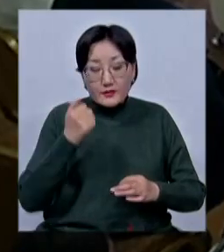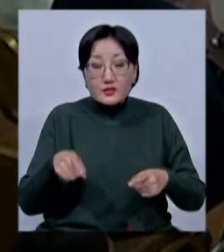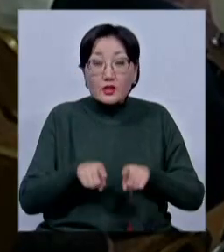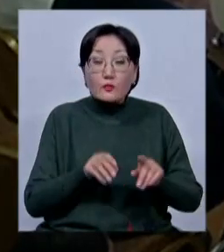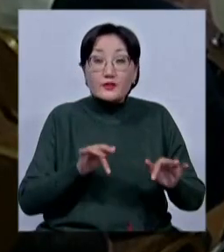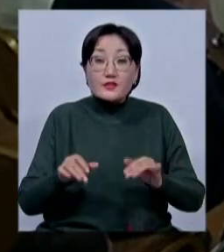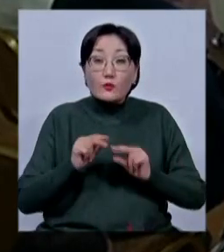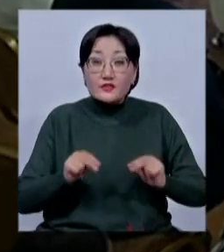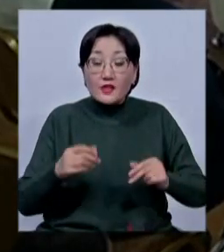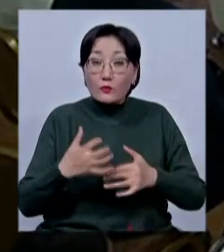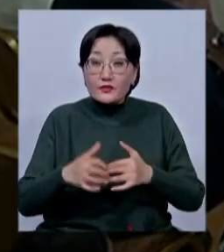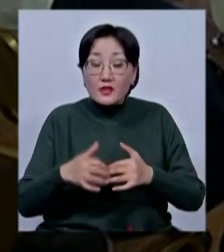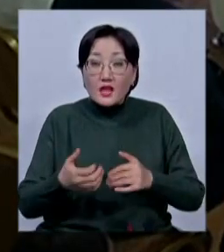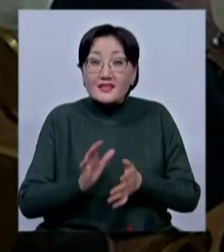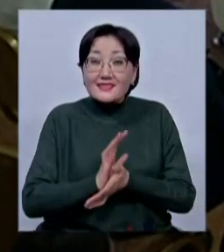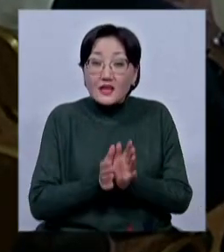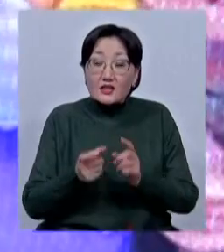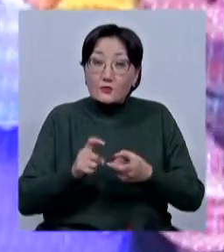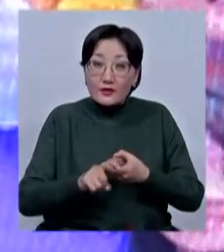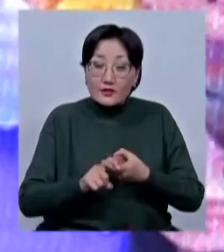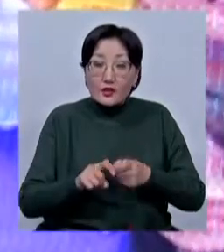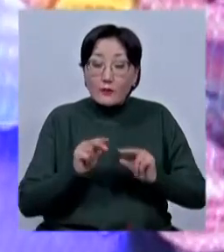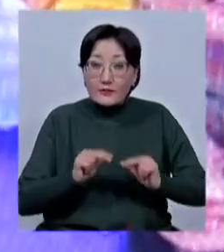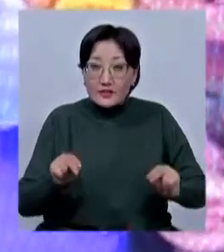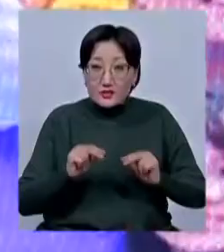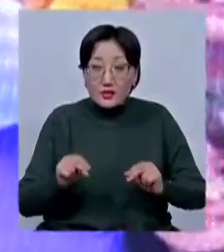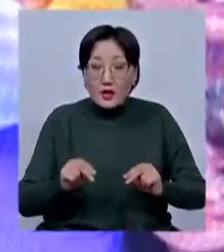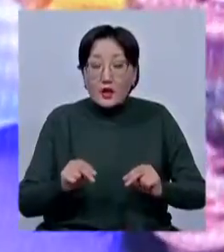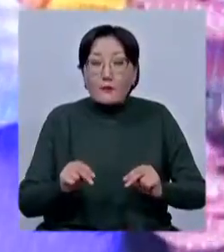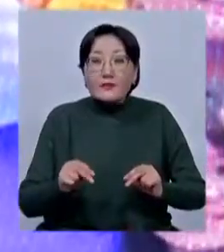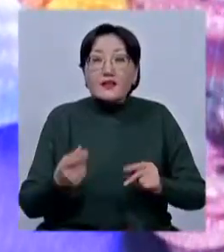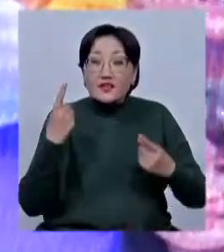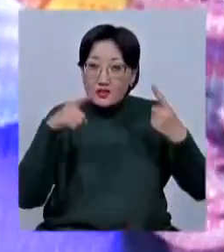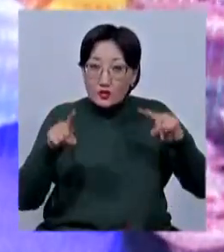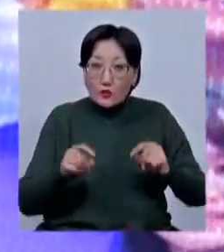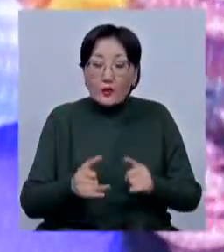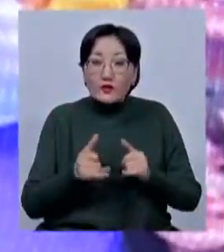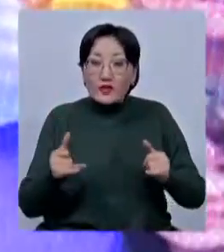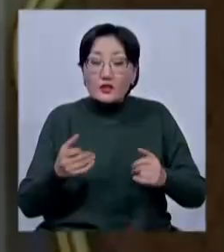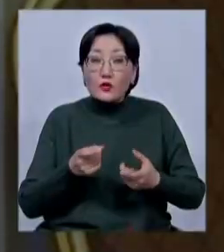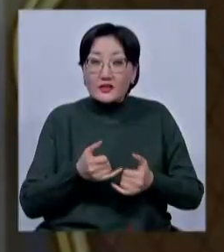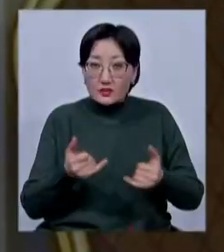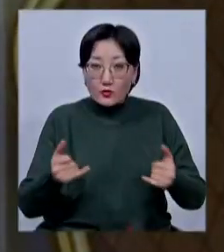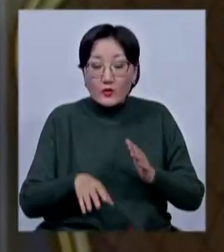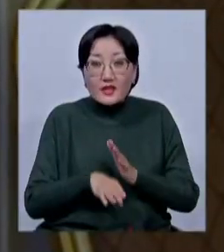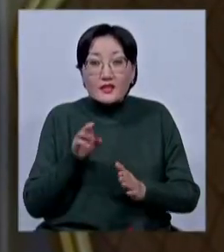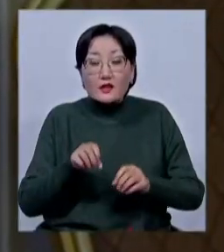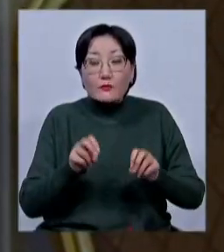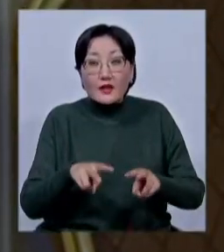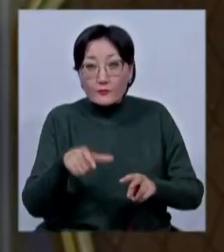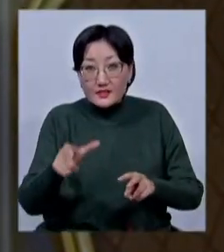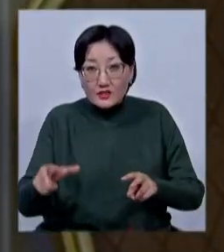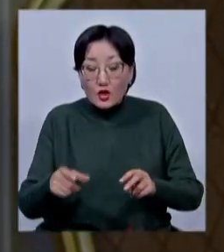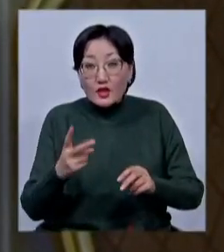Мұндай шаралар ұстаздар арасына тығыз байланыс орнатып, педагогтардың инновациялық идеяларын кеңейтуге арналған. Ал үздік жас маман